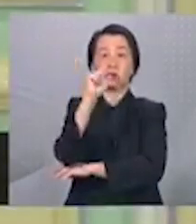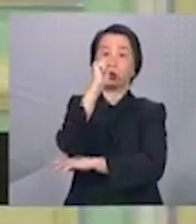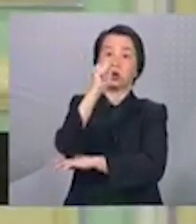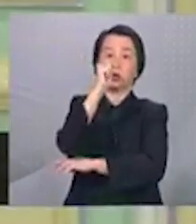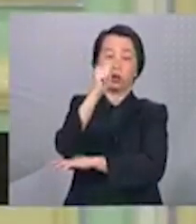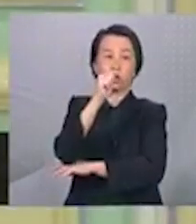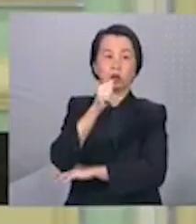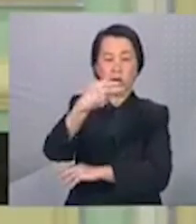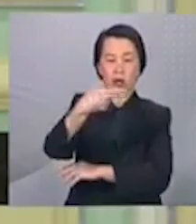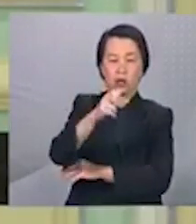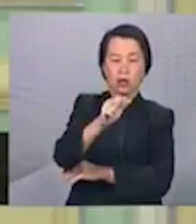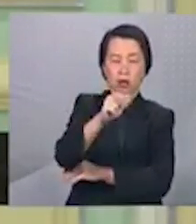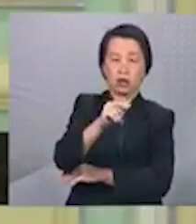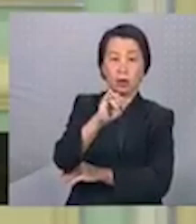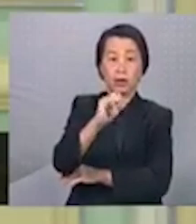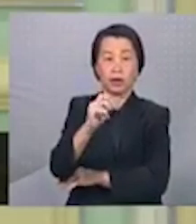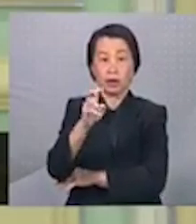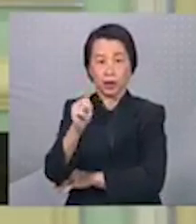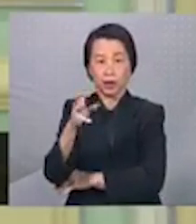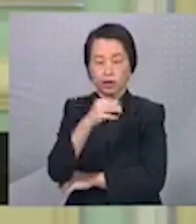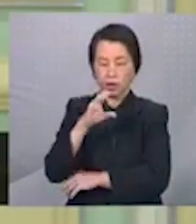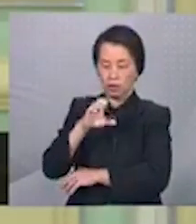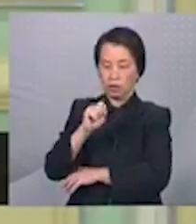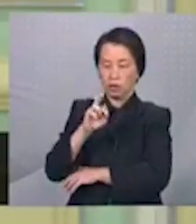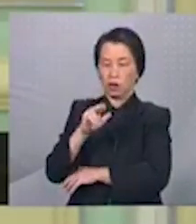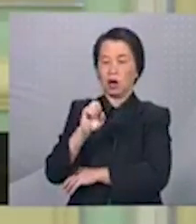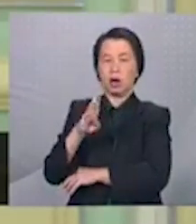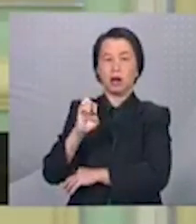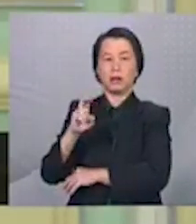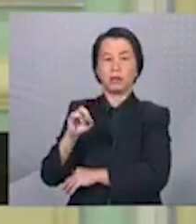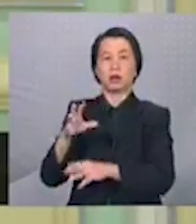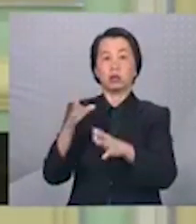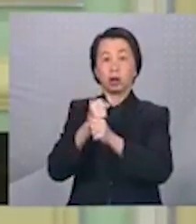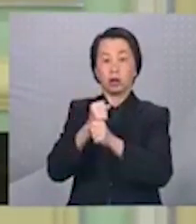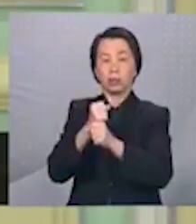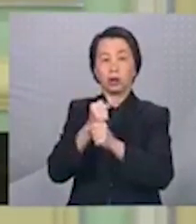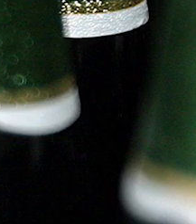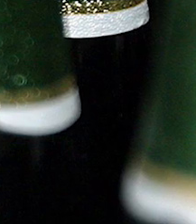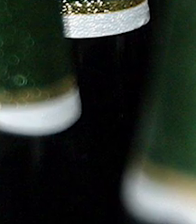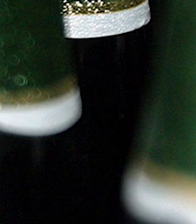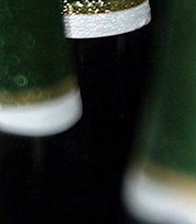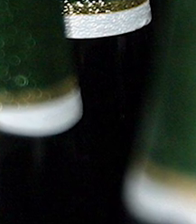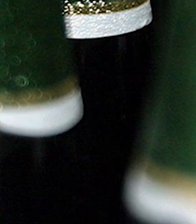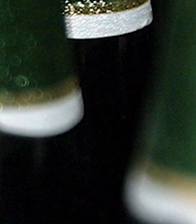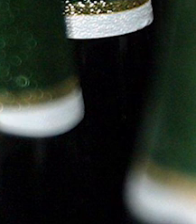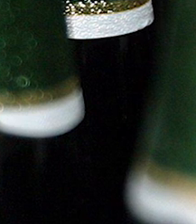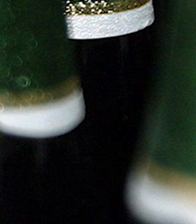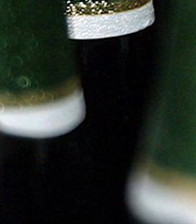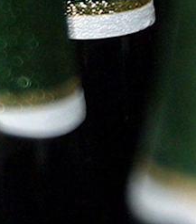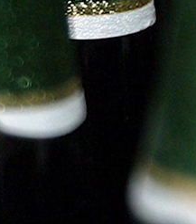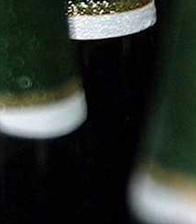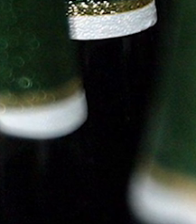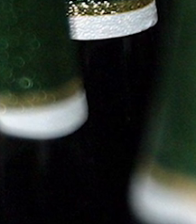Heineken dan cashback yang dapat surat pelepasan untuk pembukaan hilang mereka hari ini